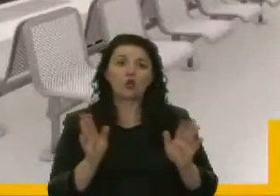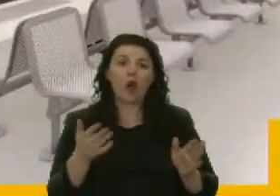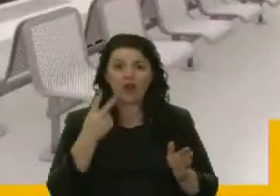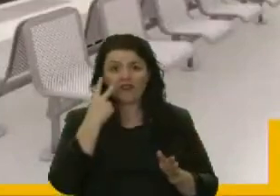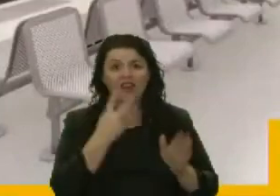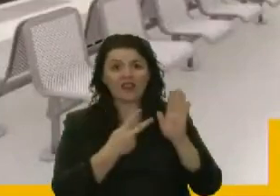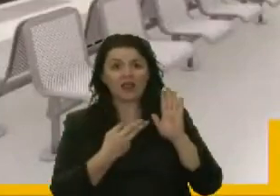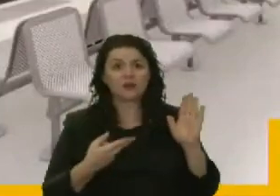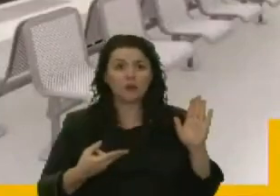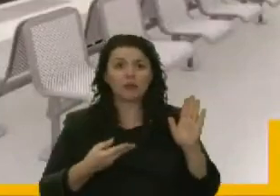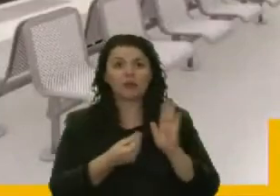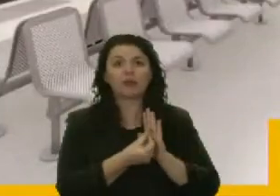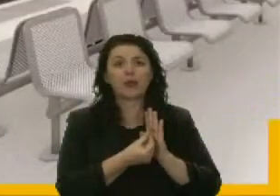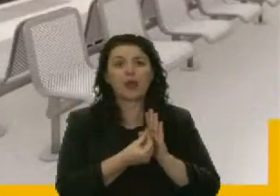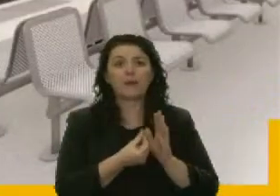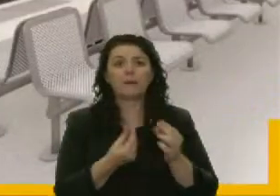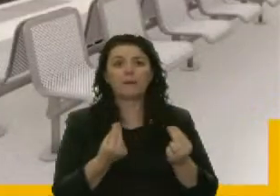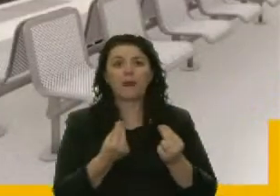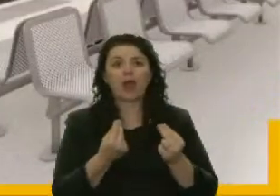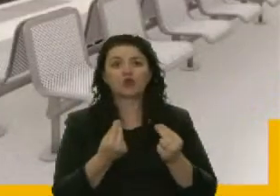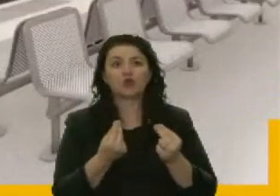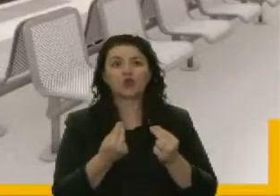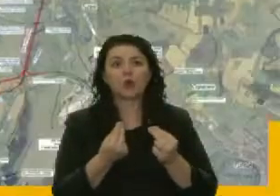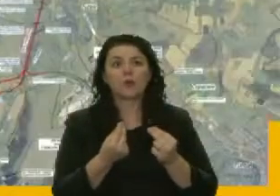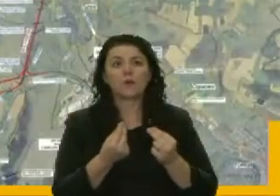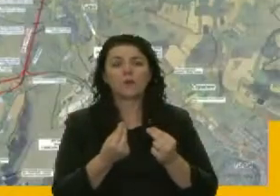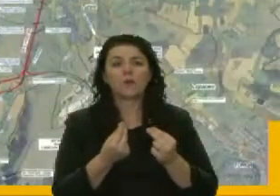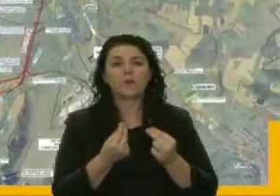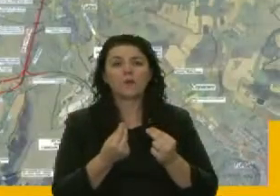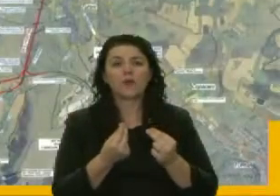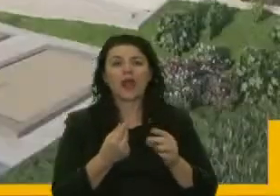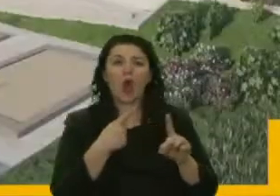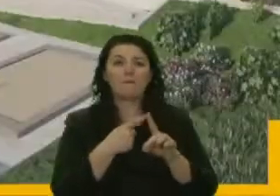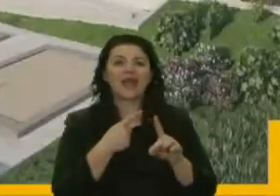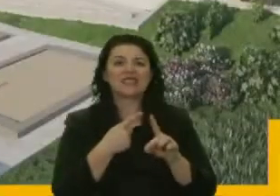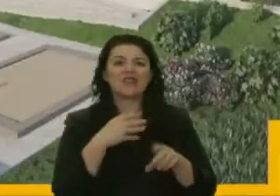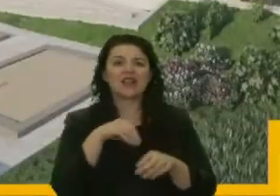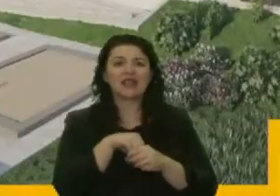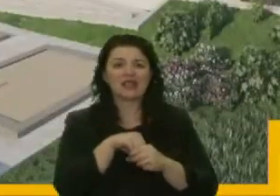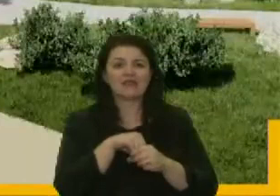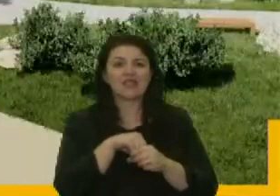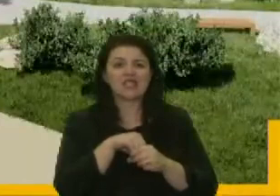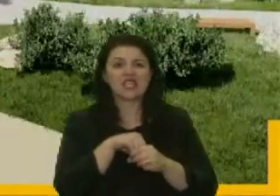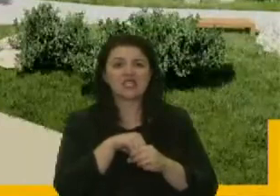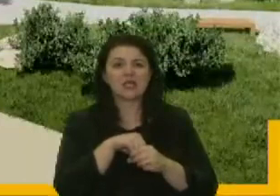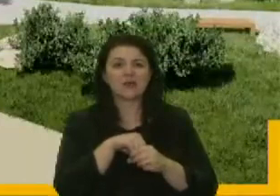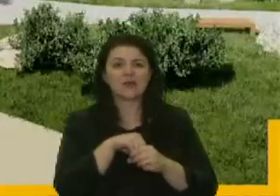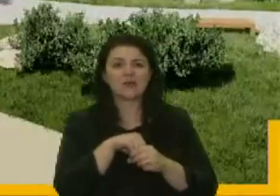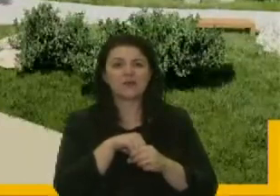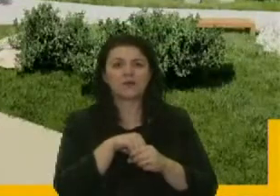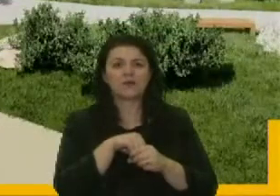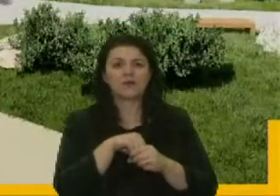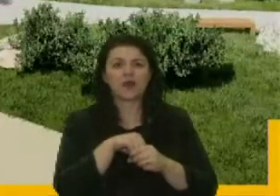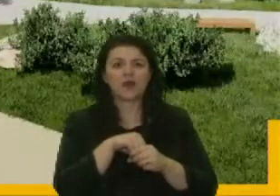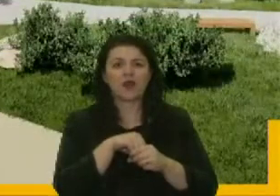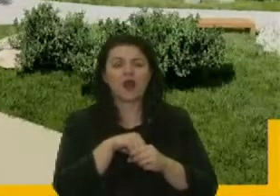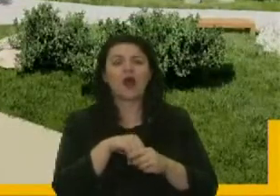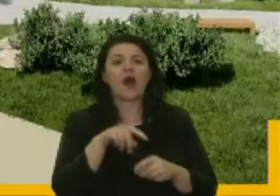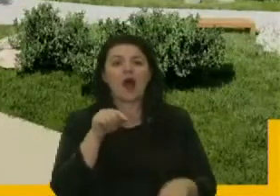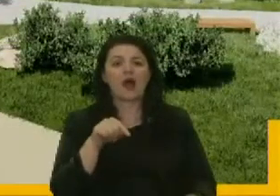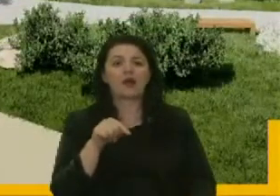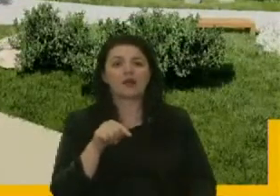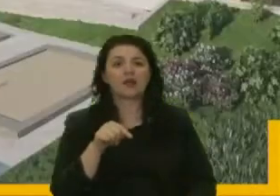financiare așa cum am spus pentru diversele obiective de investiții Aici ați avut abul din borhanci